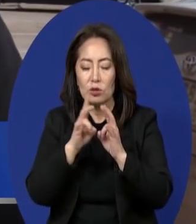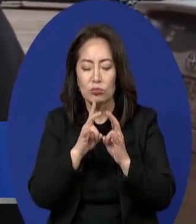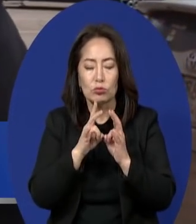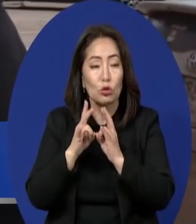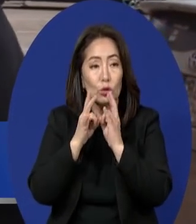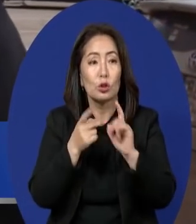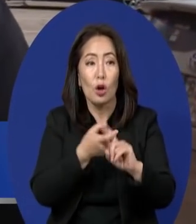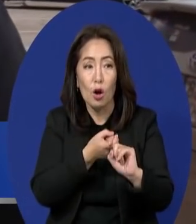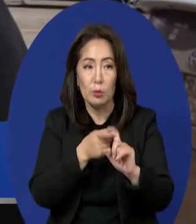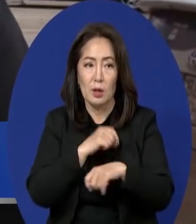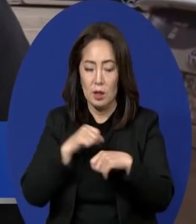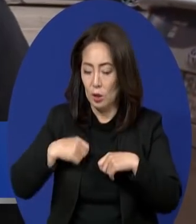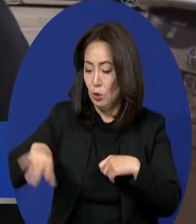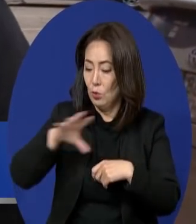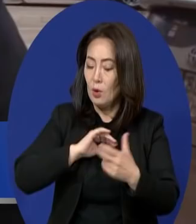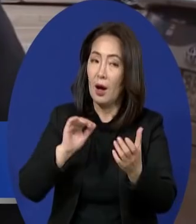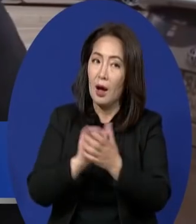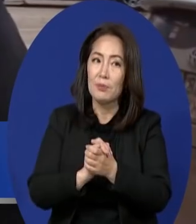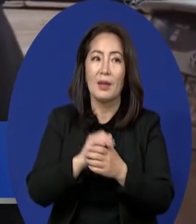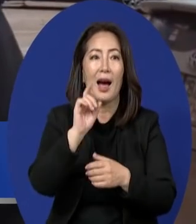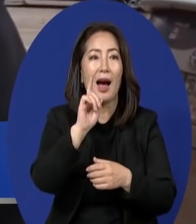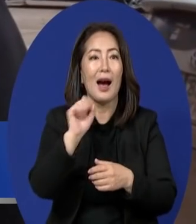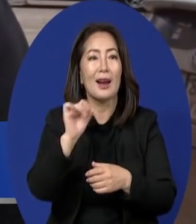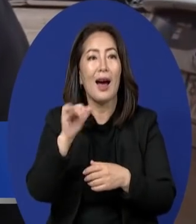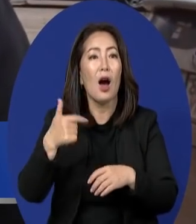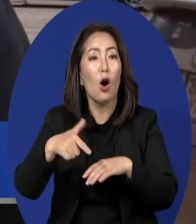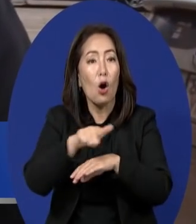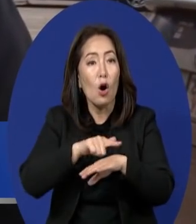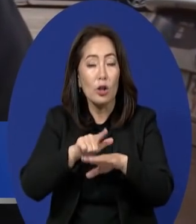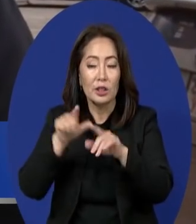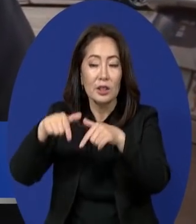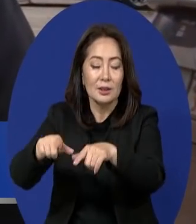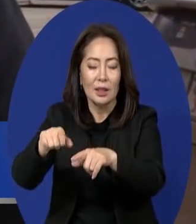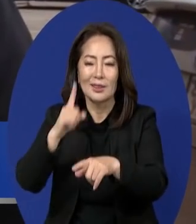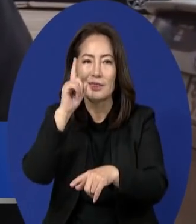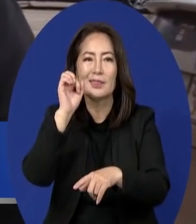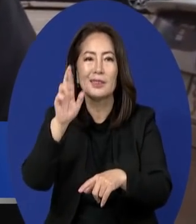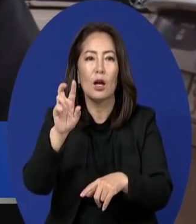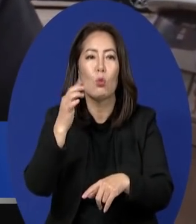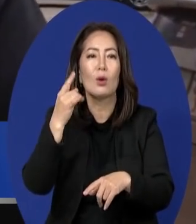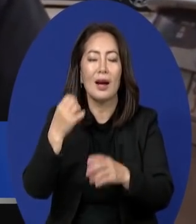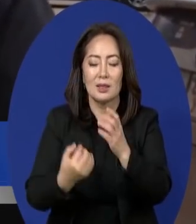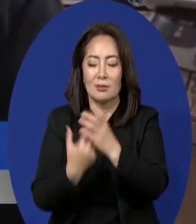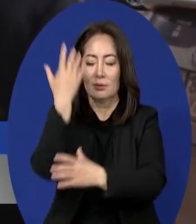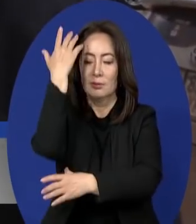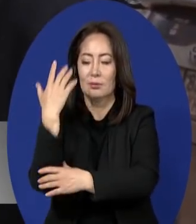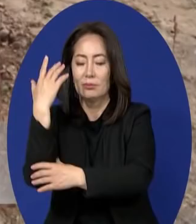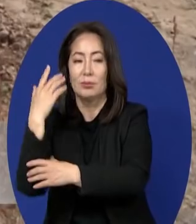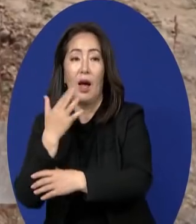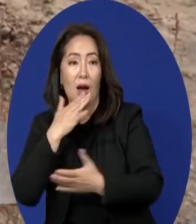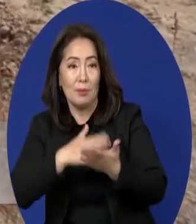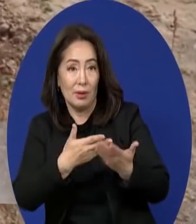ажил бол ямар ч гэсэн одоо бид хүн хараагуулын иргэхийн дагуу 1 сая одоо бургас тарих юм үүрэг амлалтаа авах гэж ажиллаж эхэлж